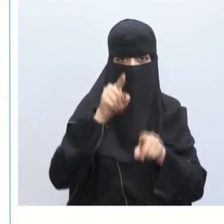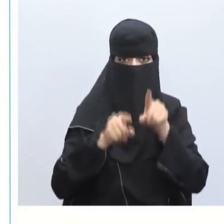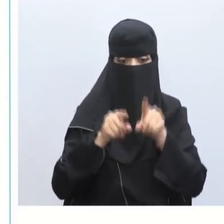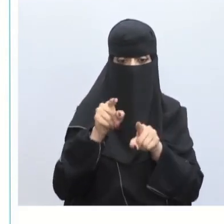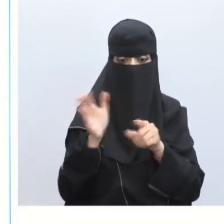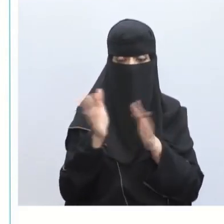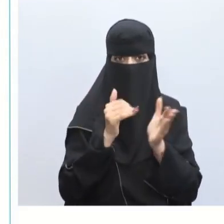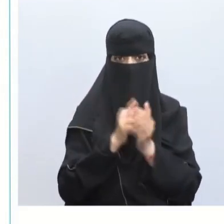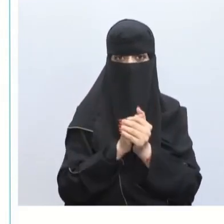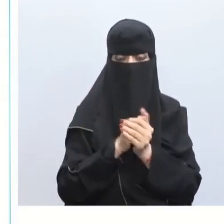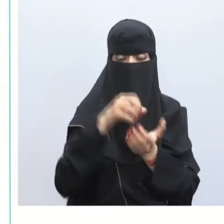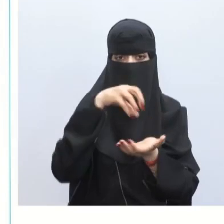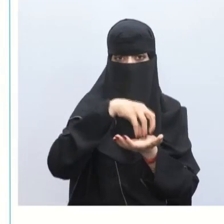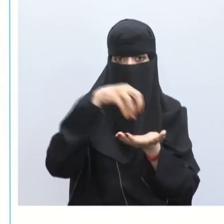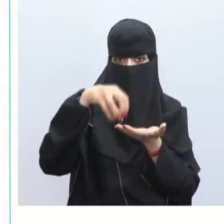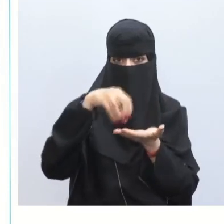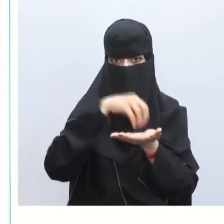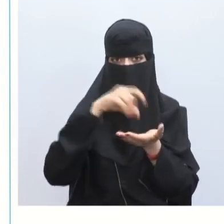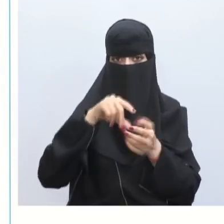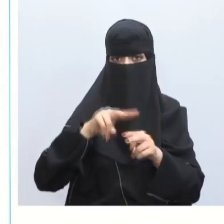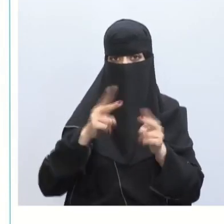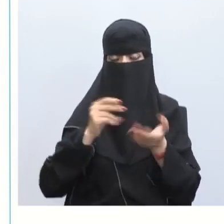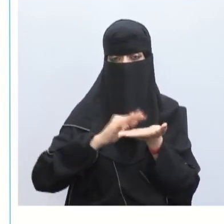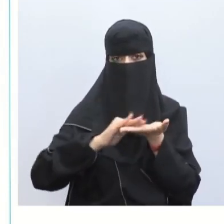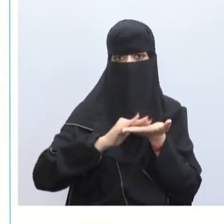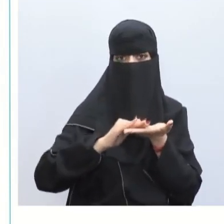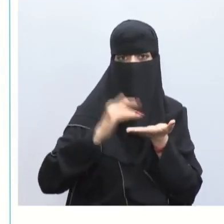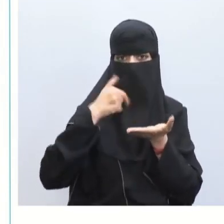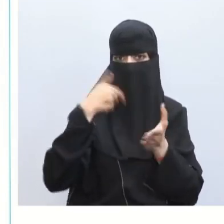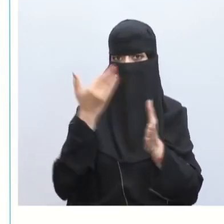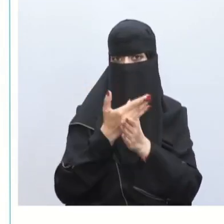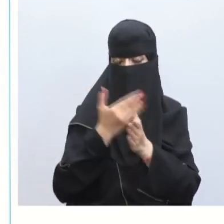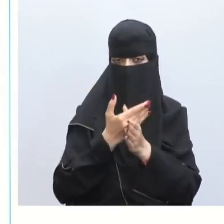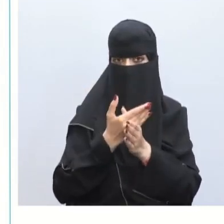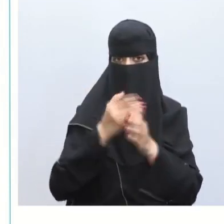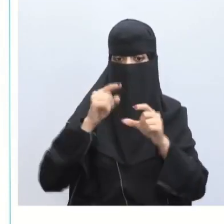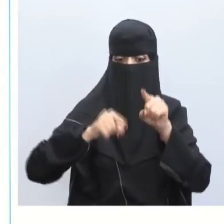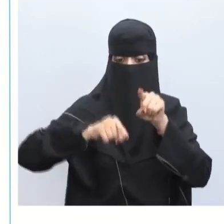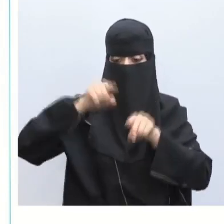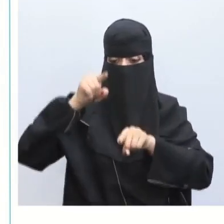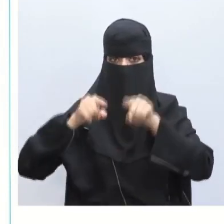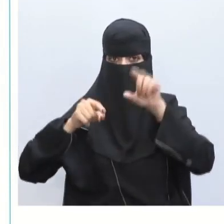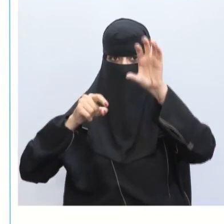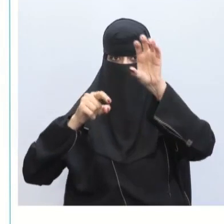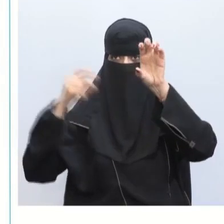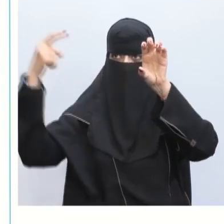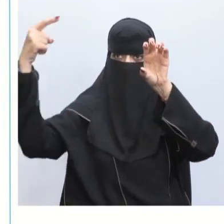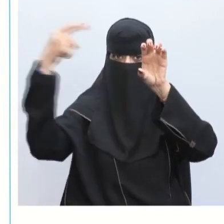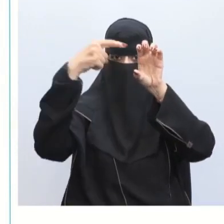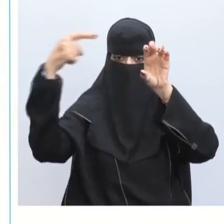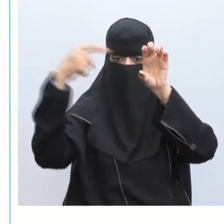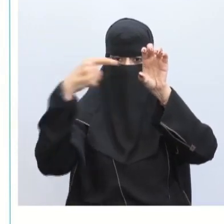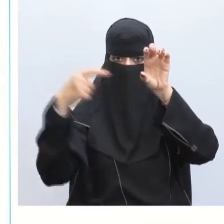المناخ من منطقه الى اخرى على سطح الارض بسبب تفاوت حده اشعه